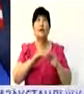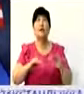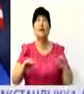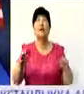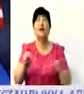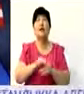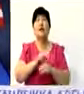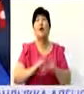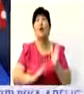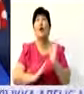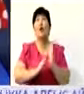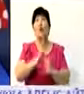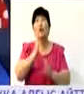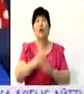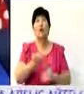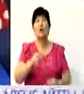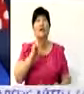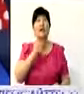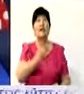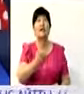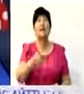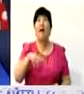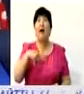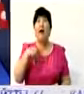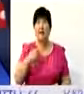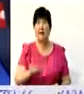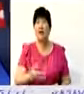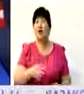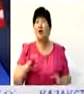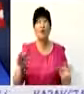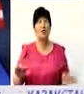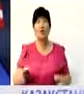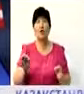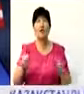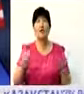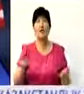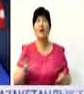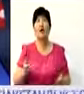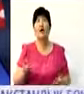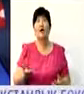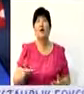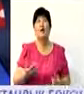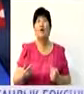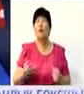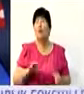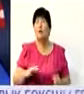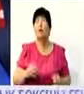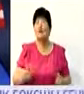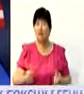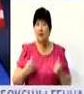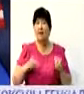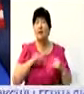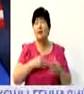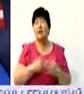тәрбиелеп өсіріп келе жатырмыз. Мына жастарға айтатыным, ешқандай жаңағы мойымай тіршілік істеу керек,